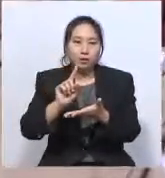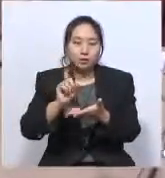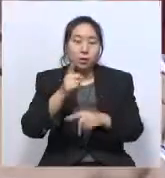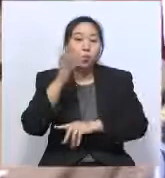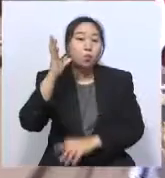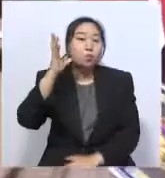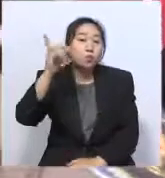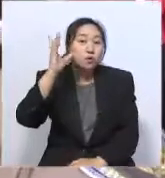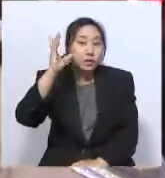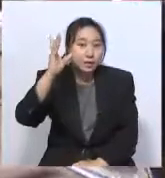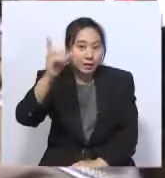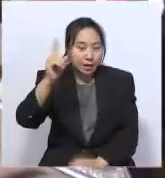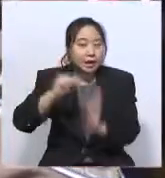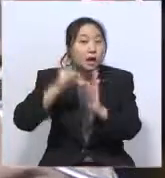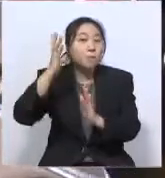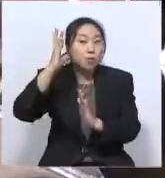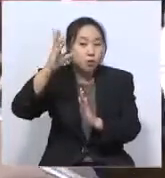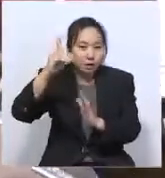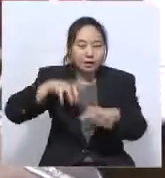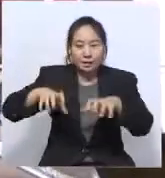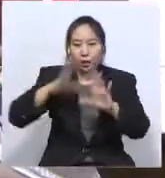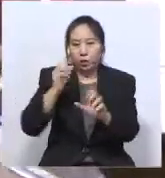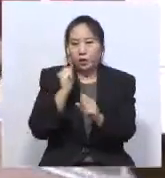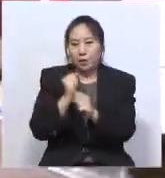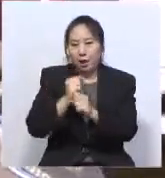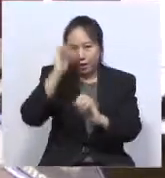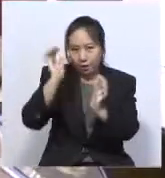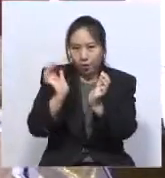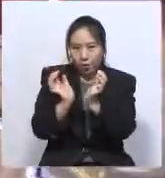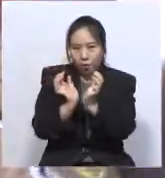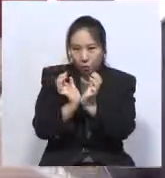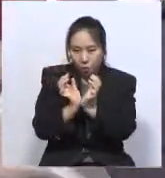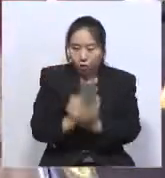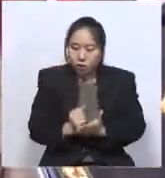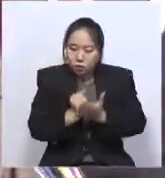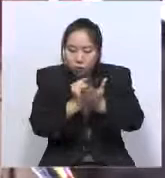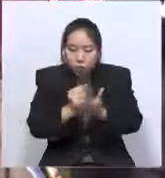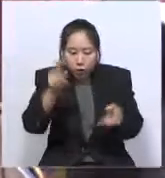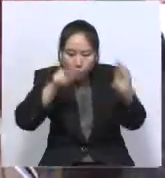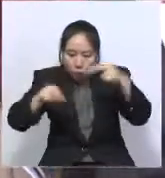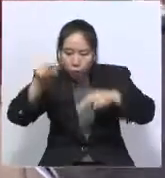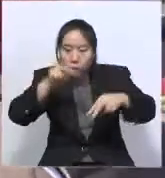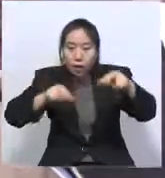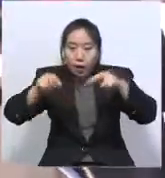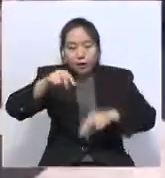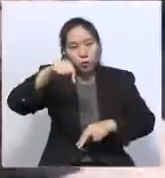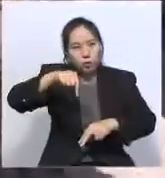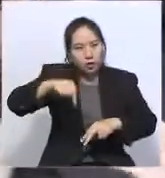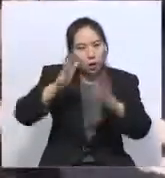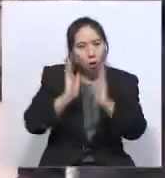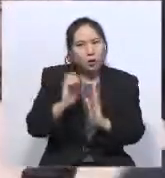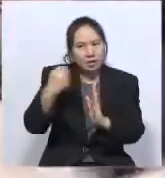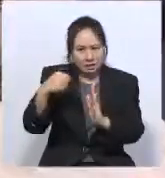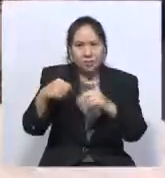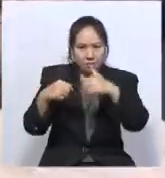ต่วันพรุ่งนี้เป็นต้นไปนะครับจะจัดเจ้าหน้าที่ตำรวจทางหลวงเข้าไปอำนวยความสะดวกในจุดนี้ไม่ต่ำกว่า10นายนะ